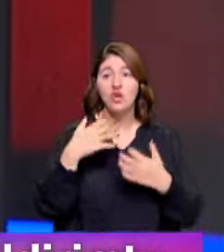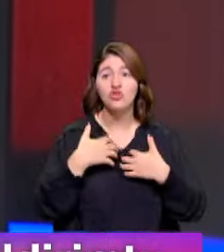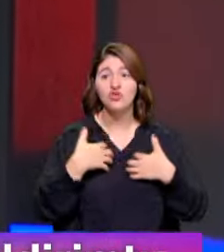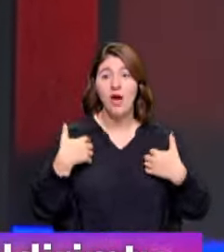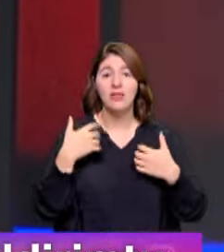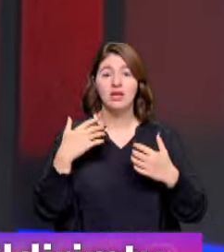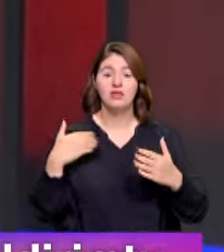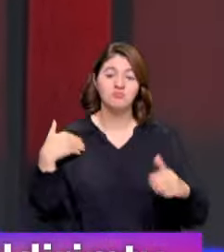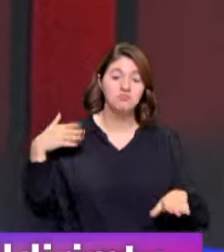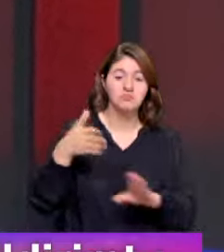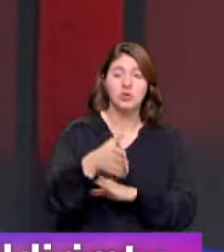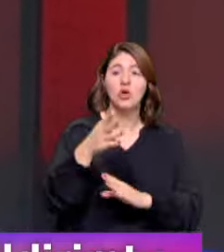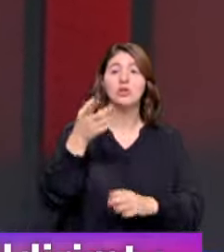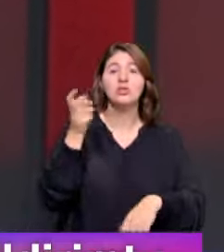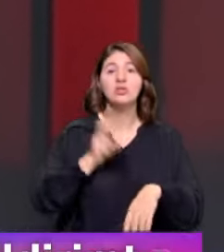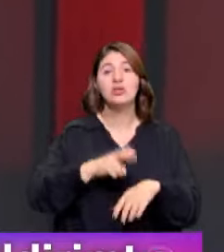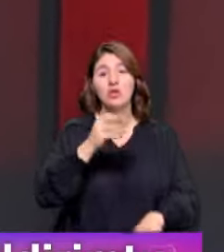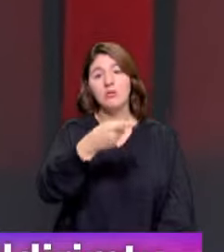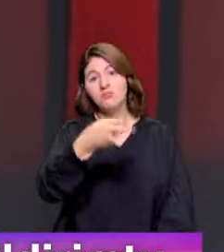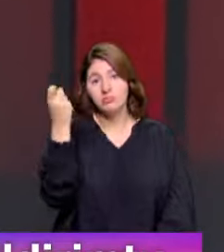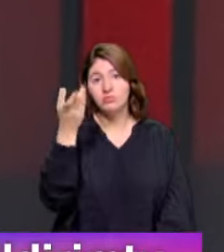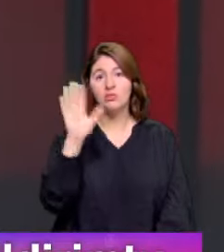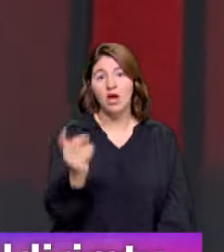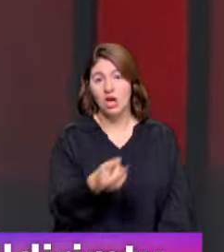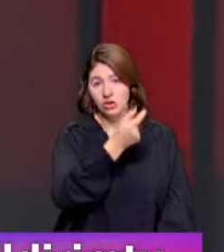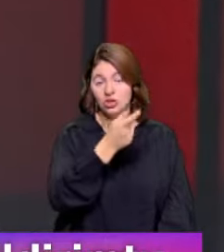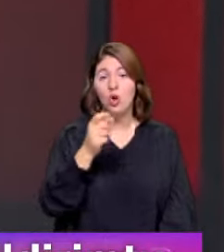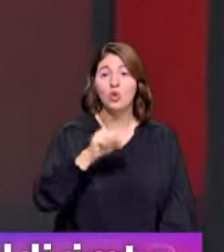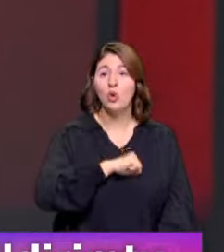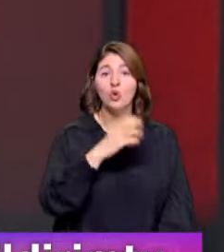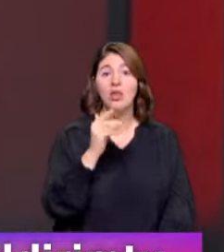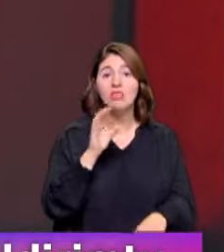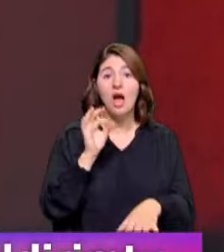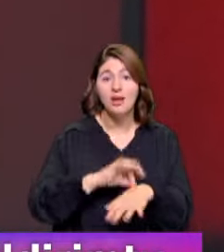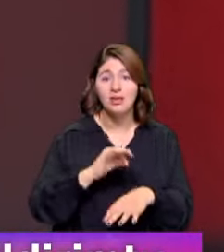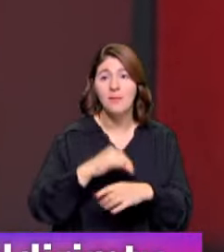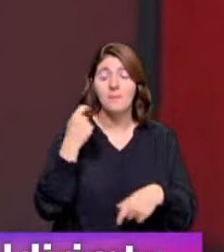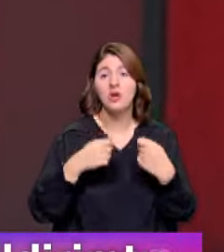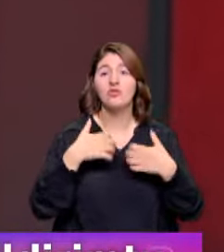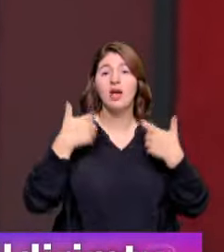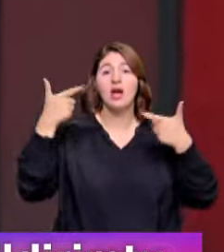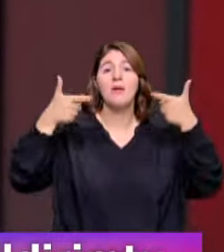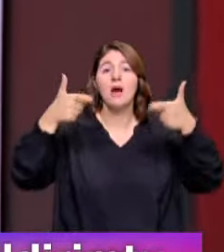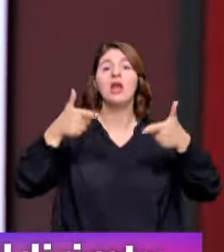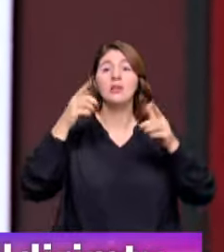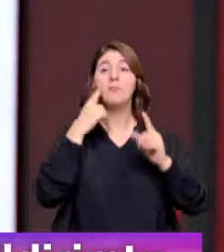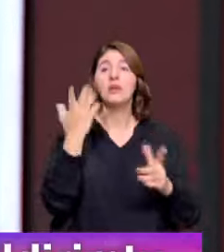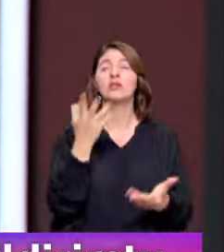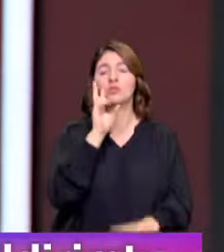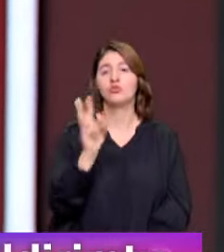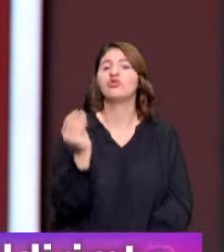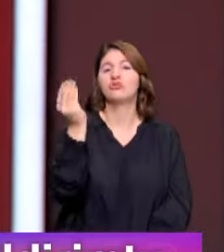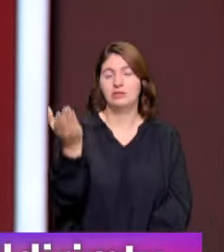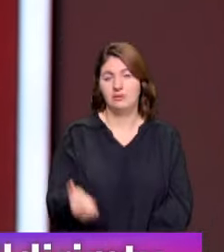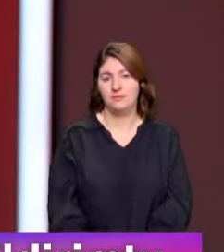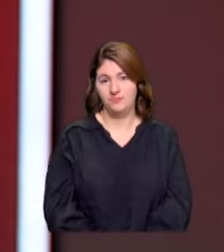güvenliği de aşarak husumetlisini vurdu. Sonra da kaçtı. Korku dolu anlar bankanın güvenlik kamerasına bakın nasıl